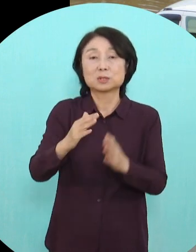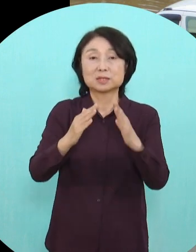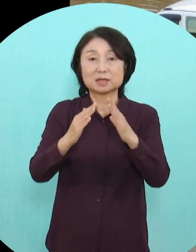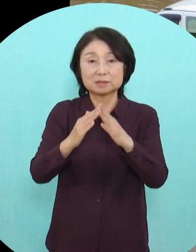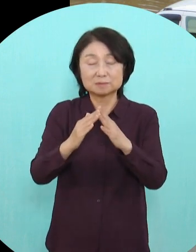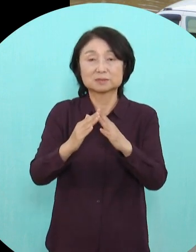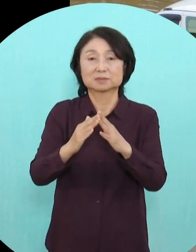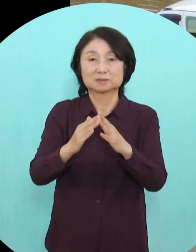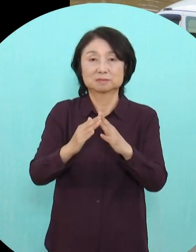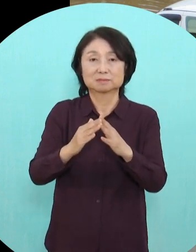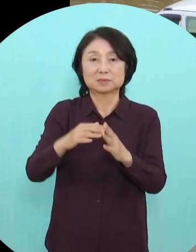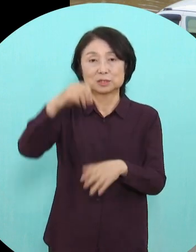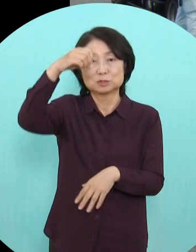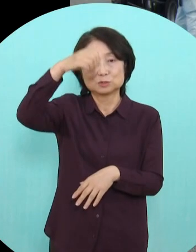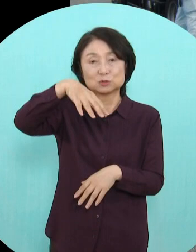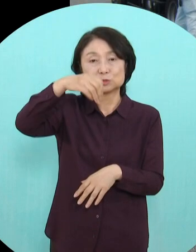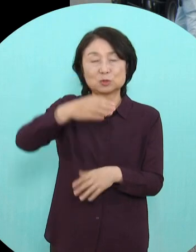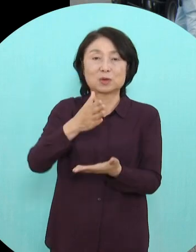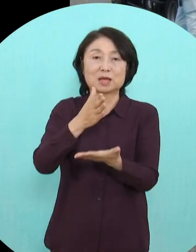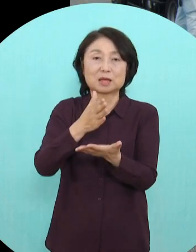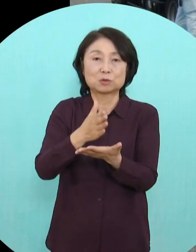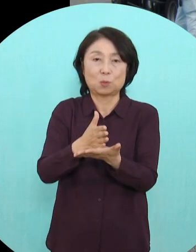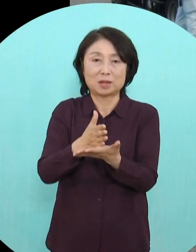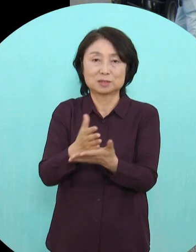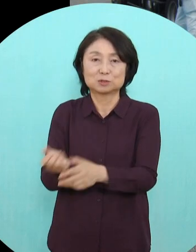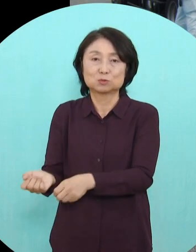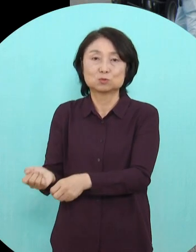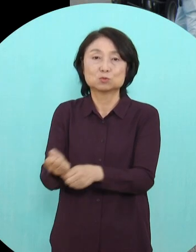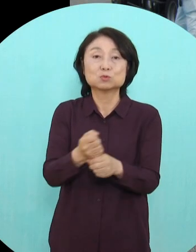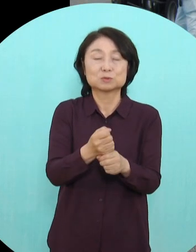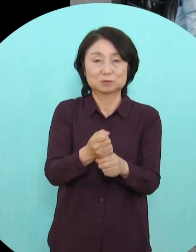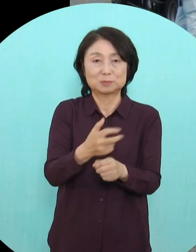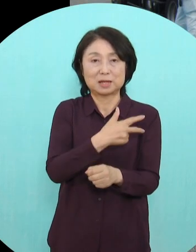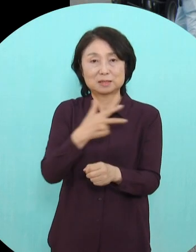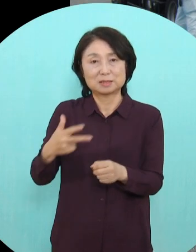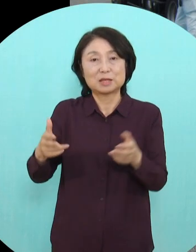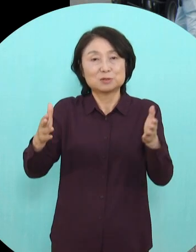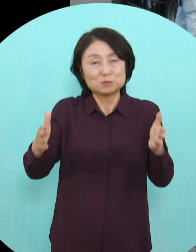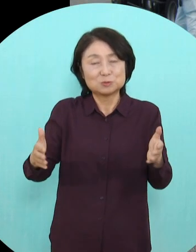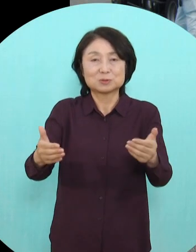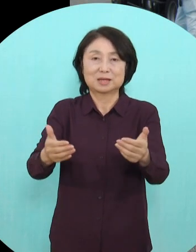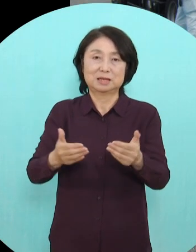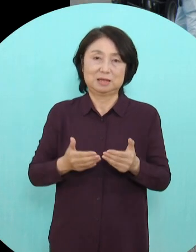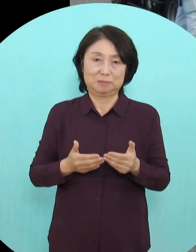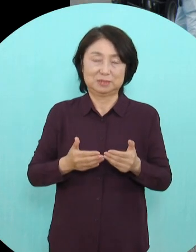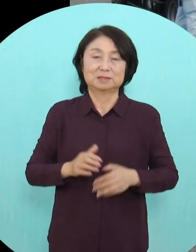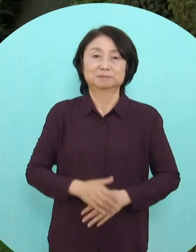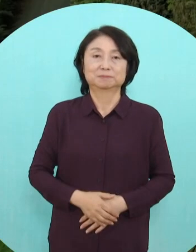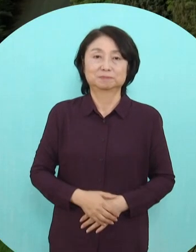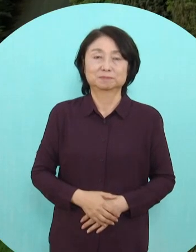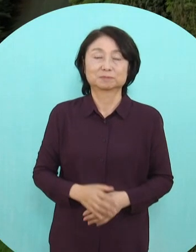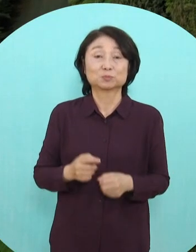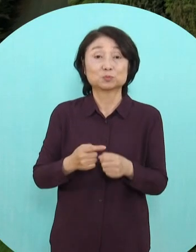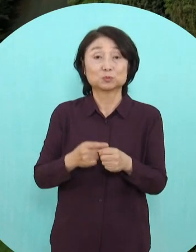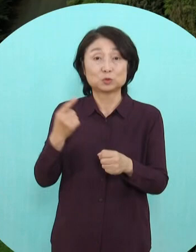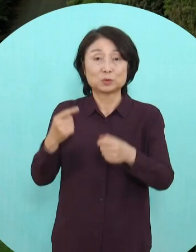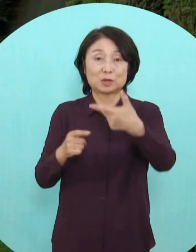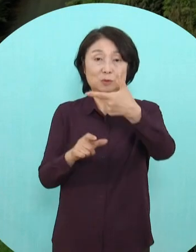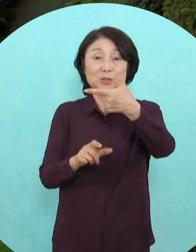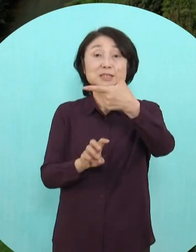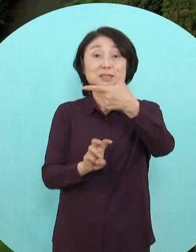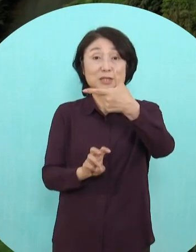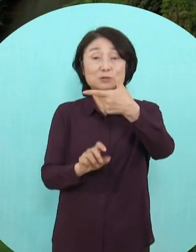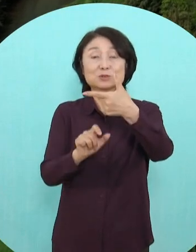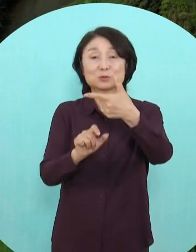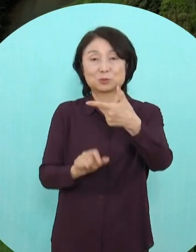千世帯余りが断水となり、復旧までにおよそ1週間かかりました。去年6